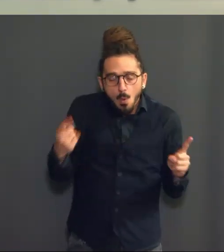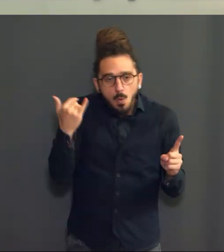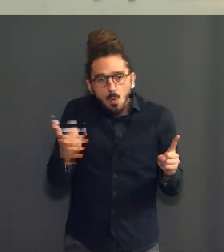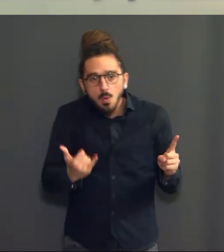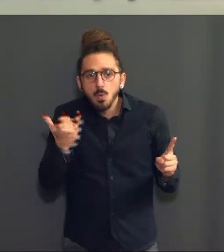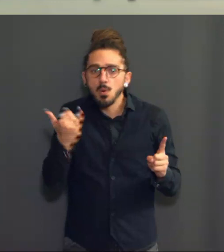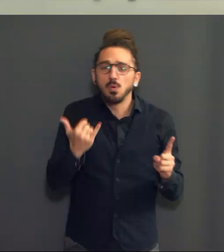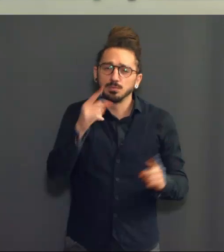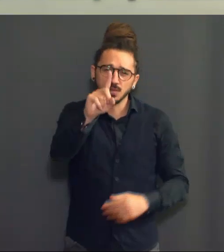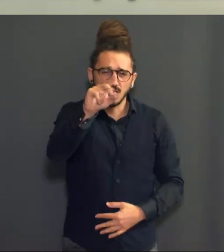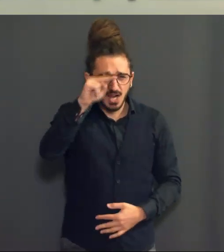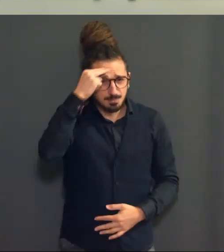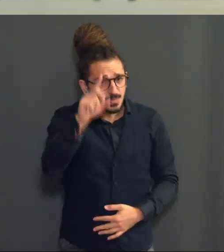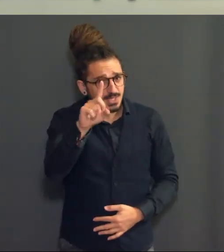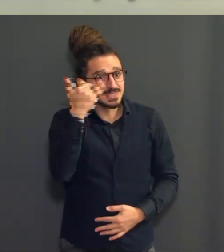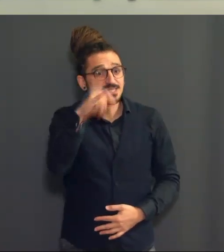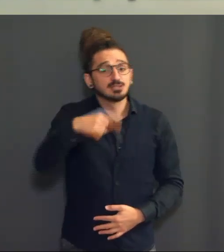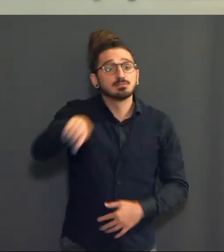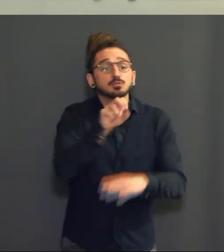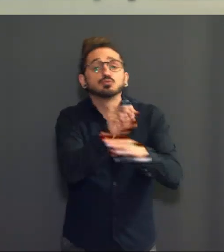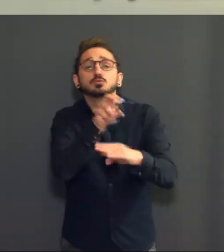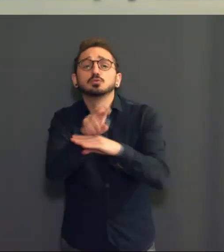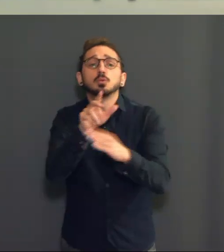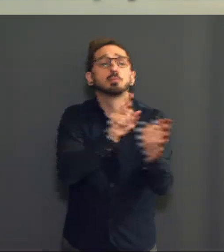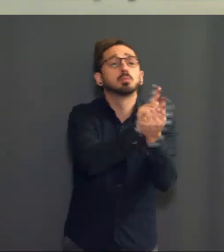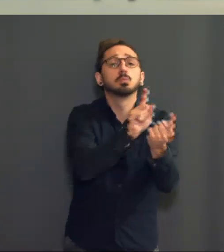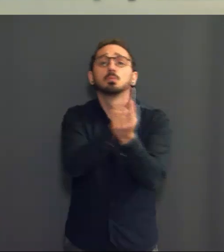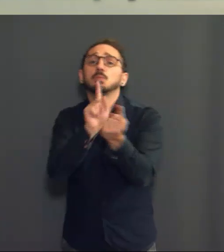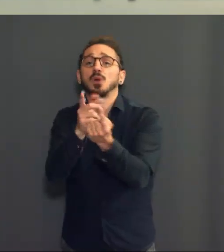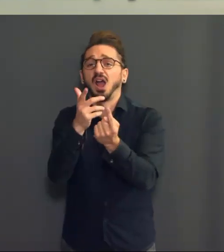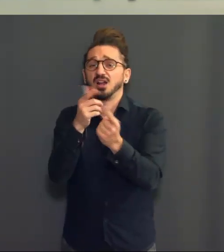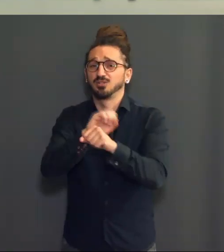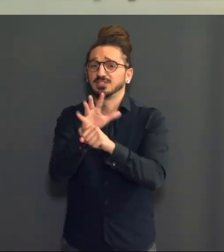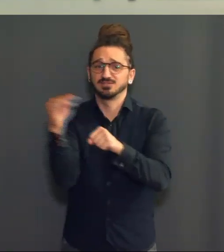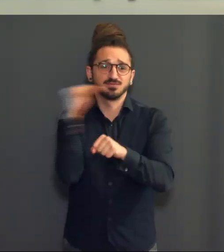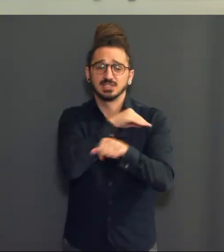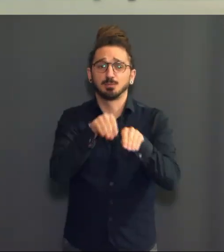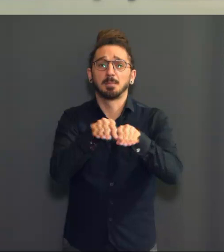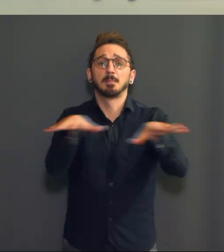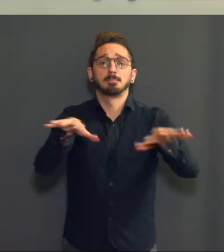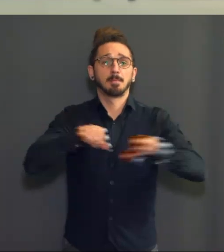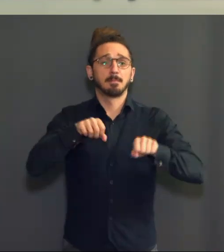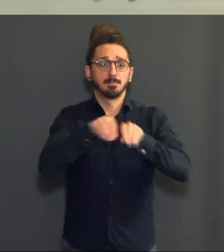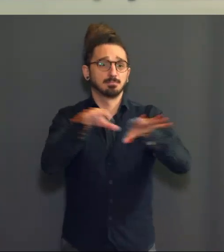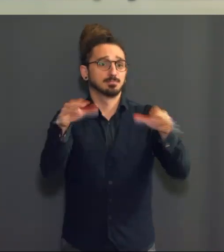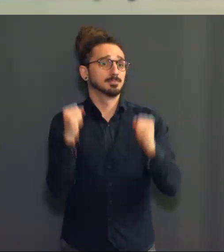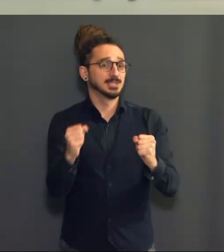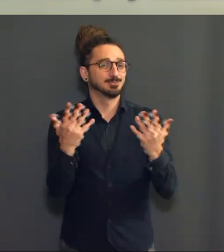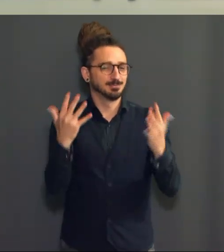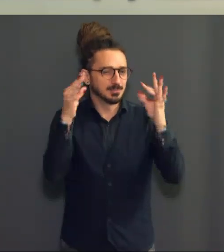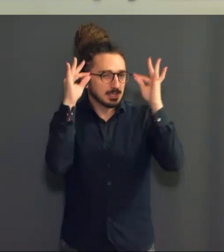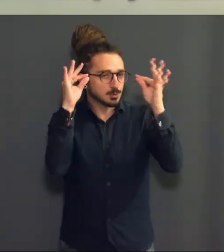de transmission et que nous sommes actuellement dans un monde où la transmission se fait avec le variant britannique et que ce variant britannique